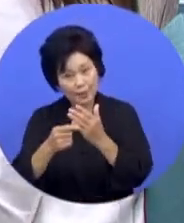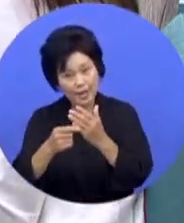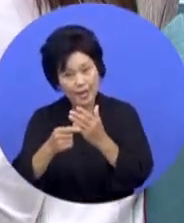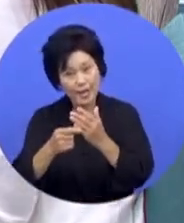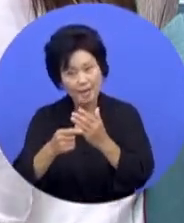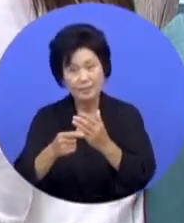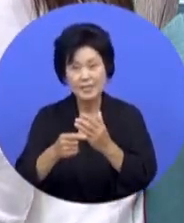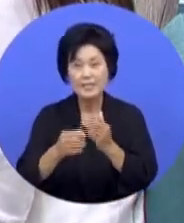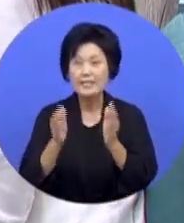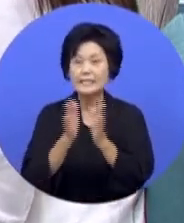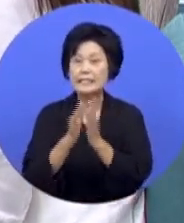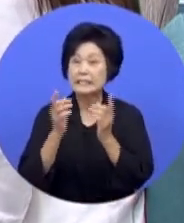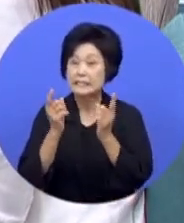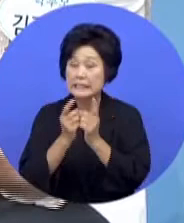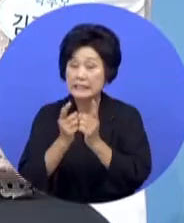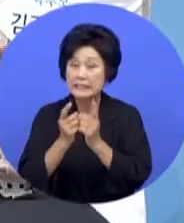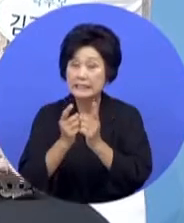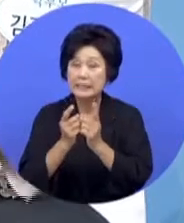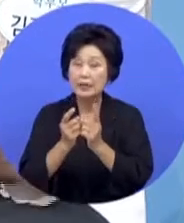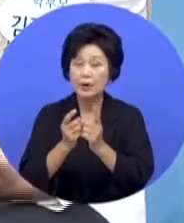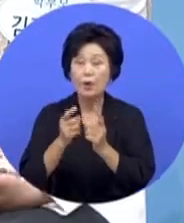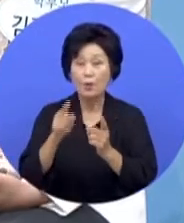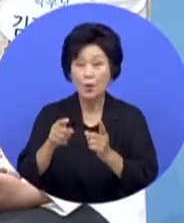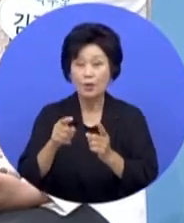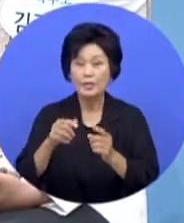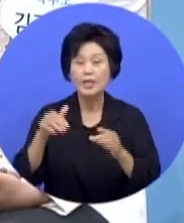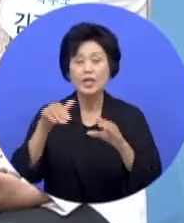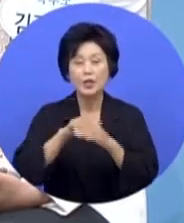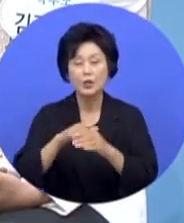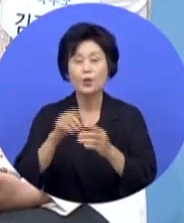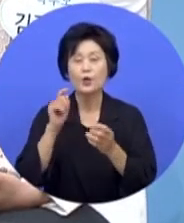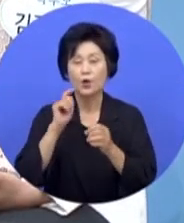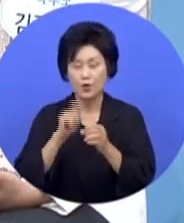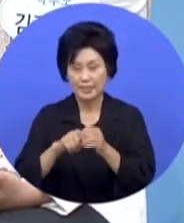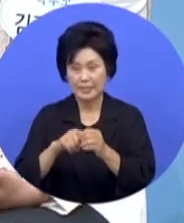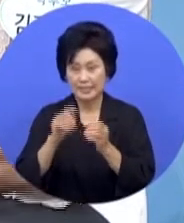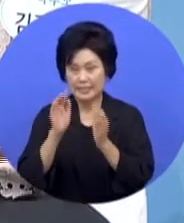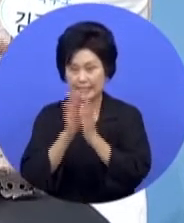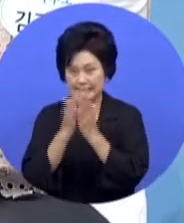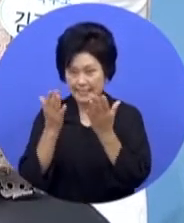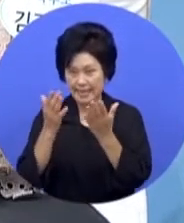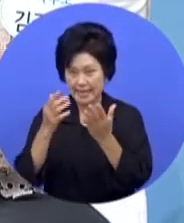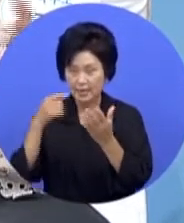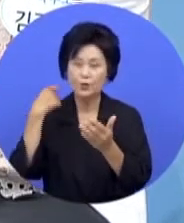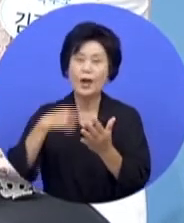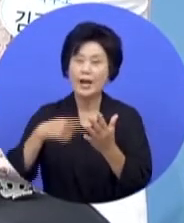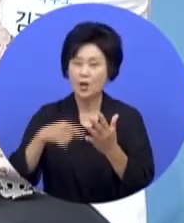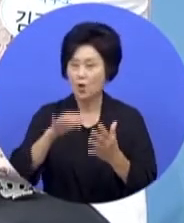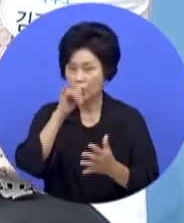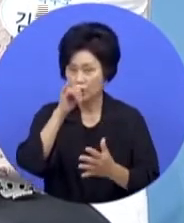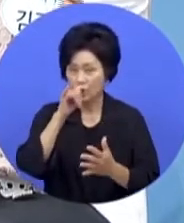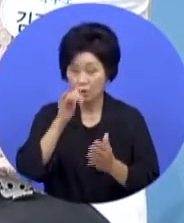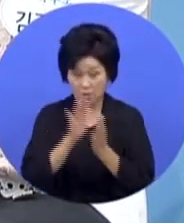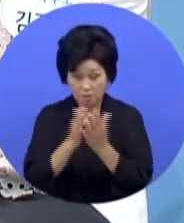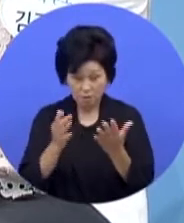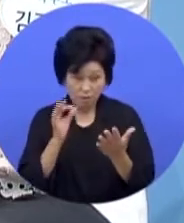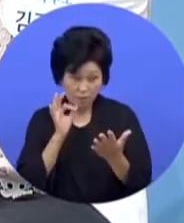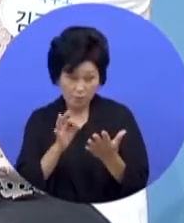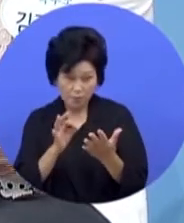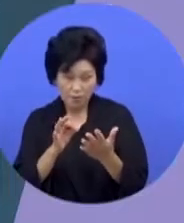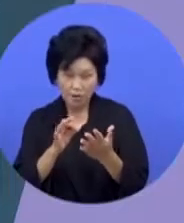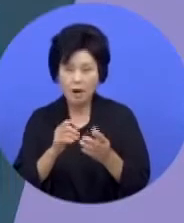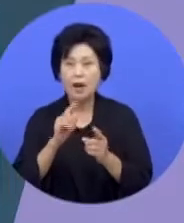학교의 교과서를 보니까 정말 말씀하신 대로 성경의 말씀의 그 베이스대로 그